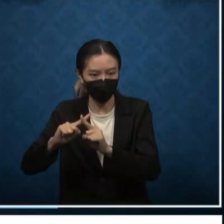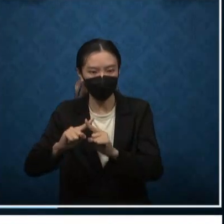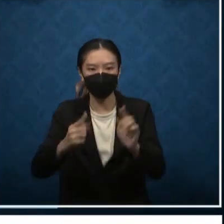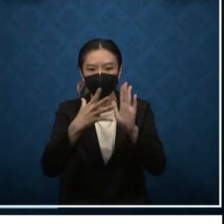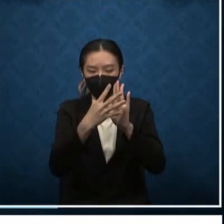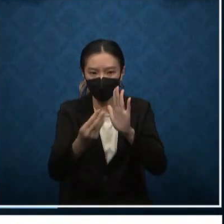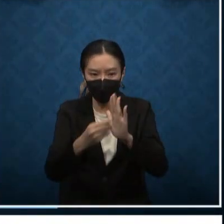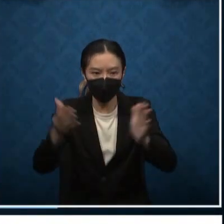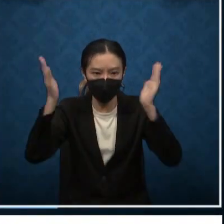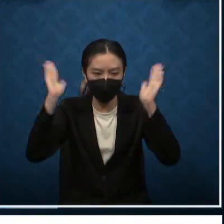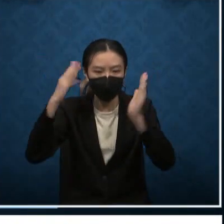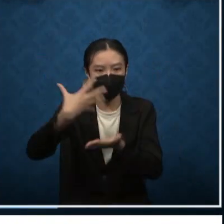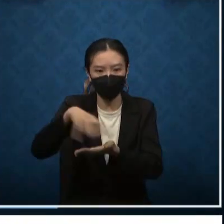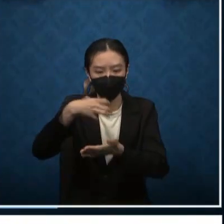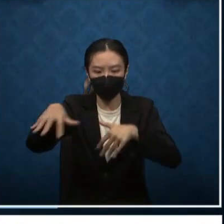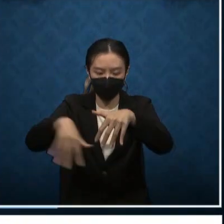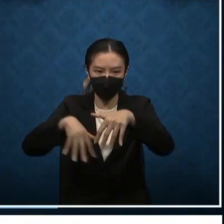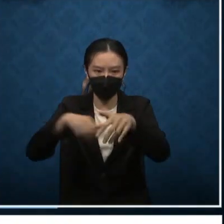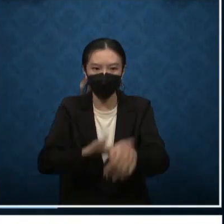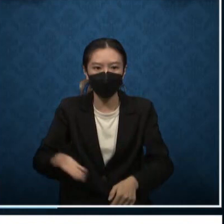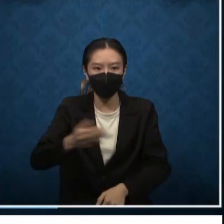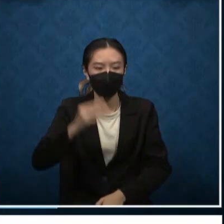ส่วนท้องถินได้ทราบ โดยทั่วกัด้วย